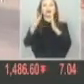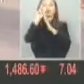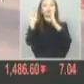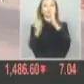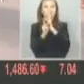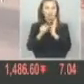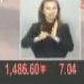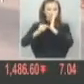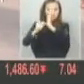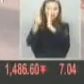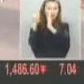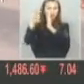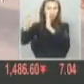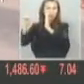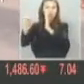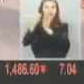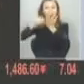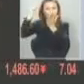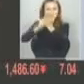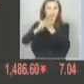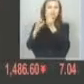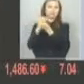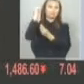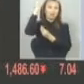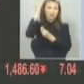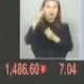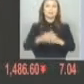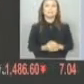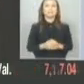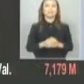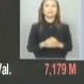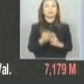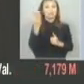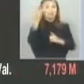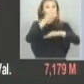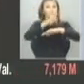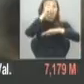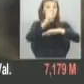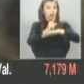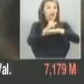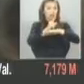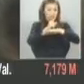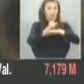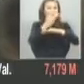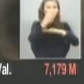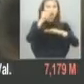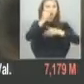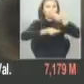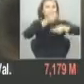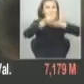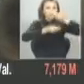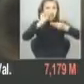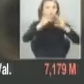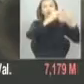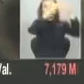รีเพื่อขออนุมัติในสัปดาห์หน้าขณะที่นายปีเตอร์เอเลียตประธานหอการค้าอเมริกันในประเทศไทยเห็นด้วยกับการแก้